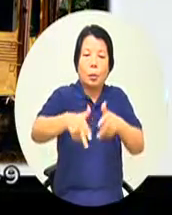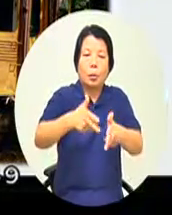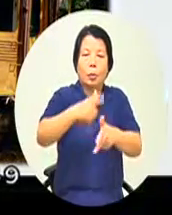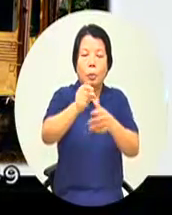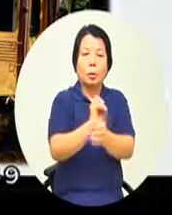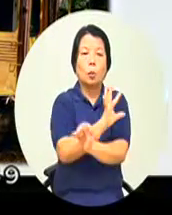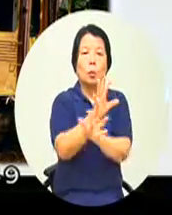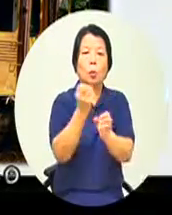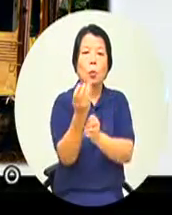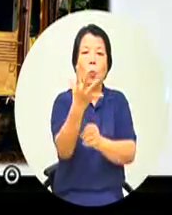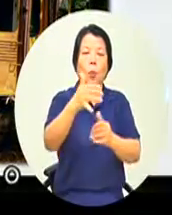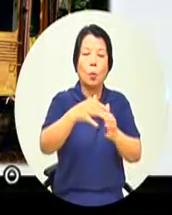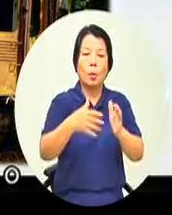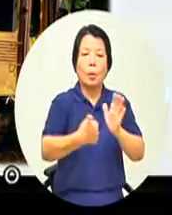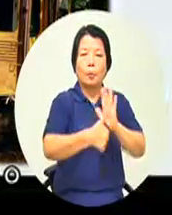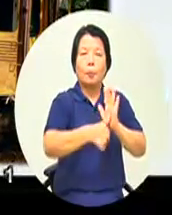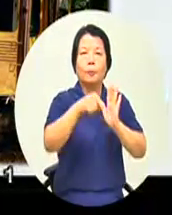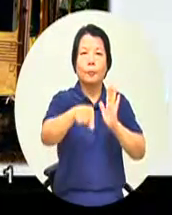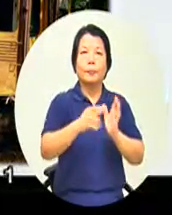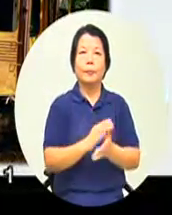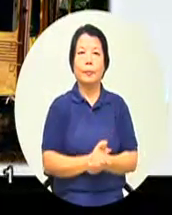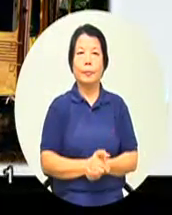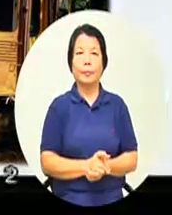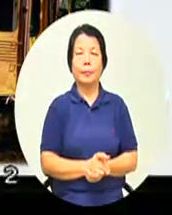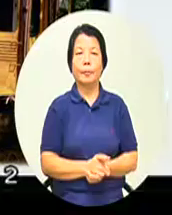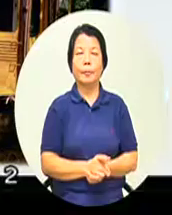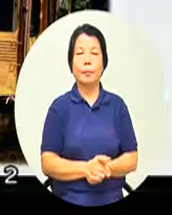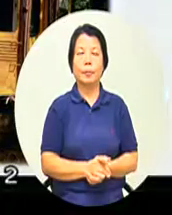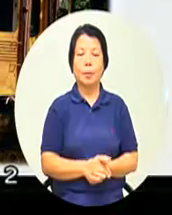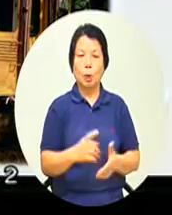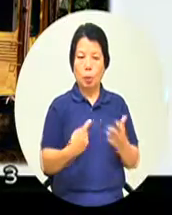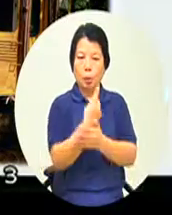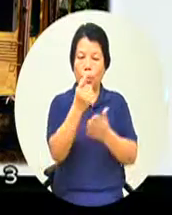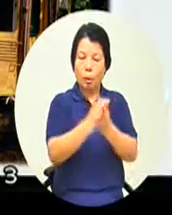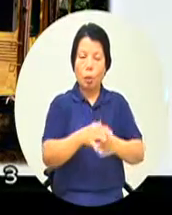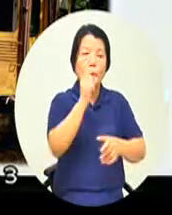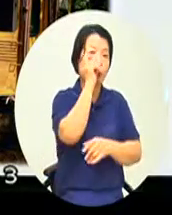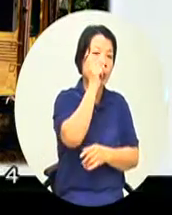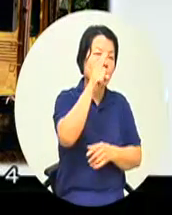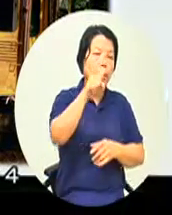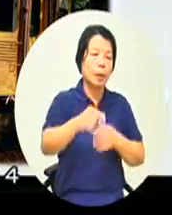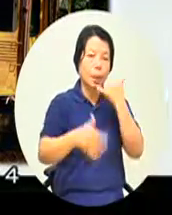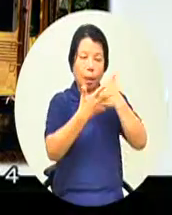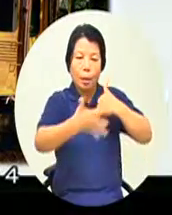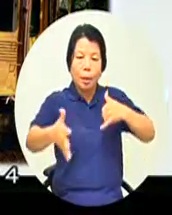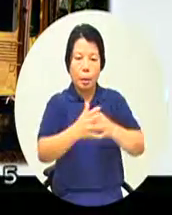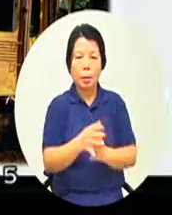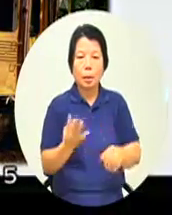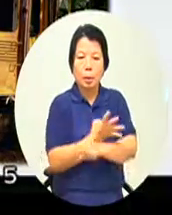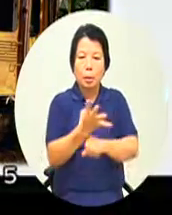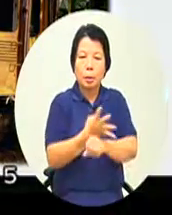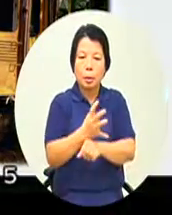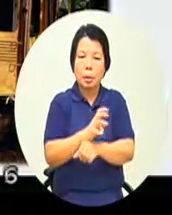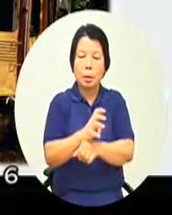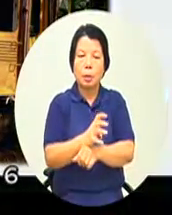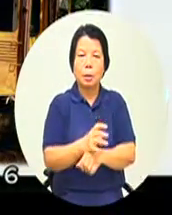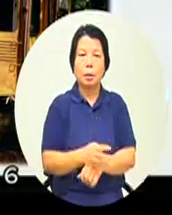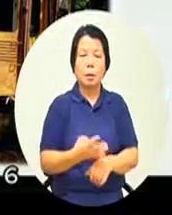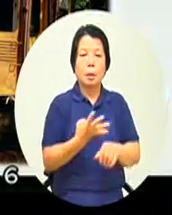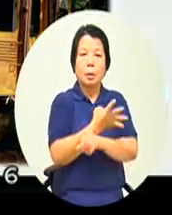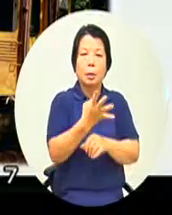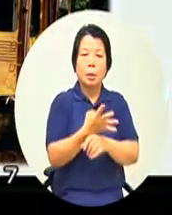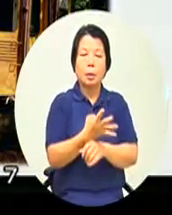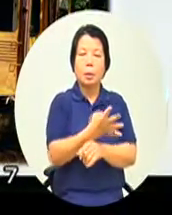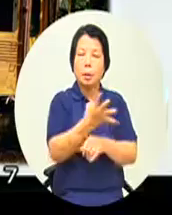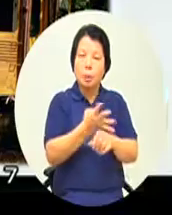时是从这个只有停台南站台线只要4小时45分钟，是当时的高铁，